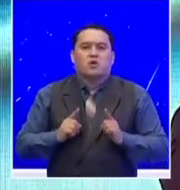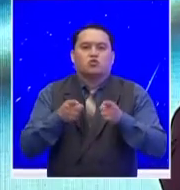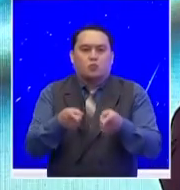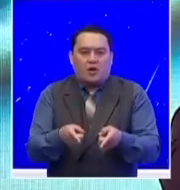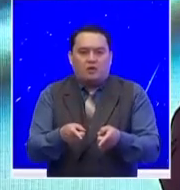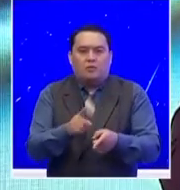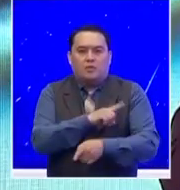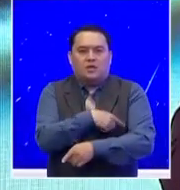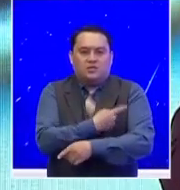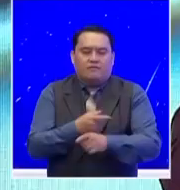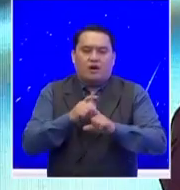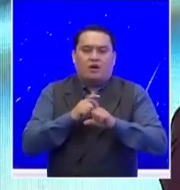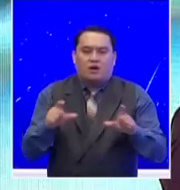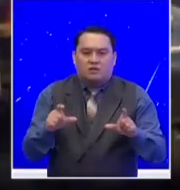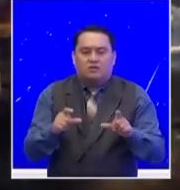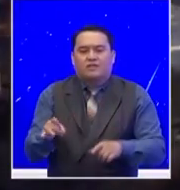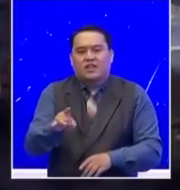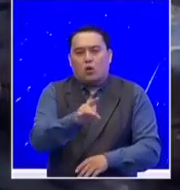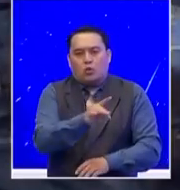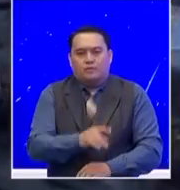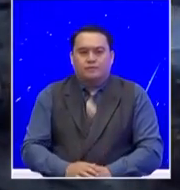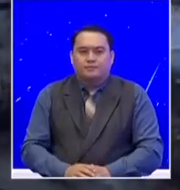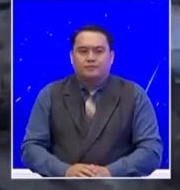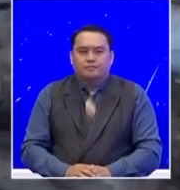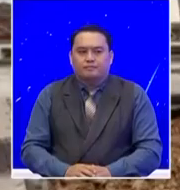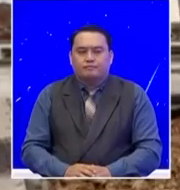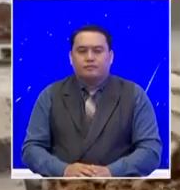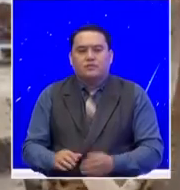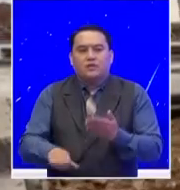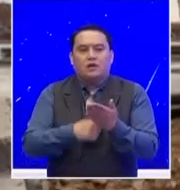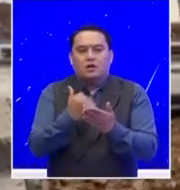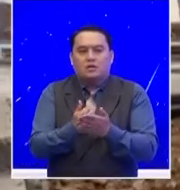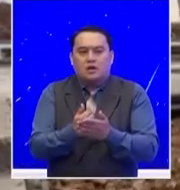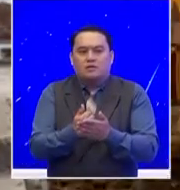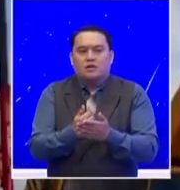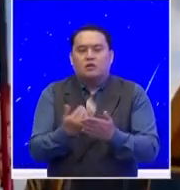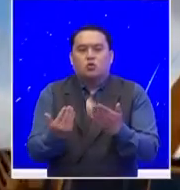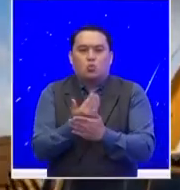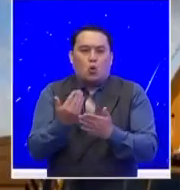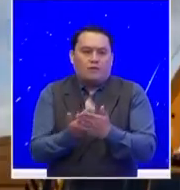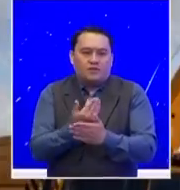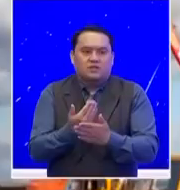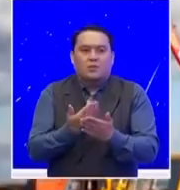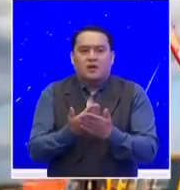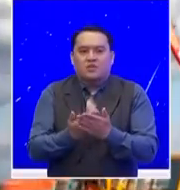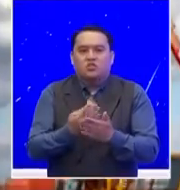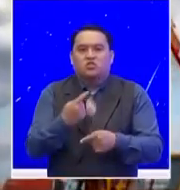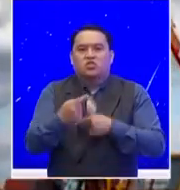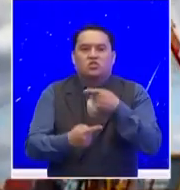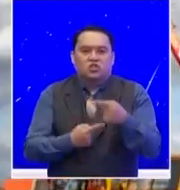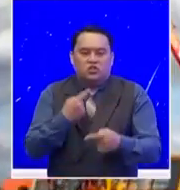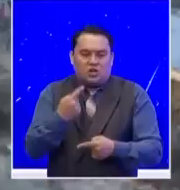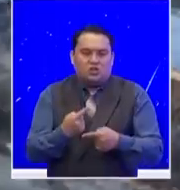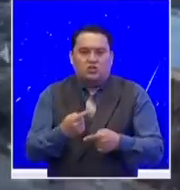из медицинских организаций, из регионов. Сообщила главный врач и о позитивных новостях. Так, например, уже через считанные